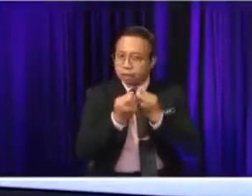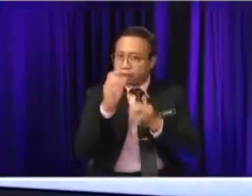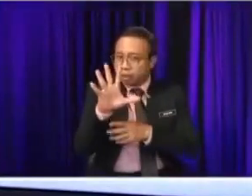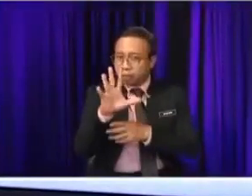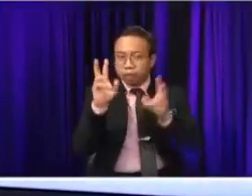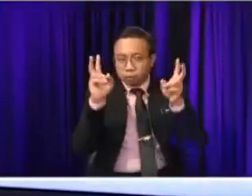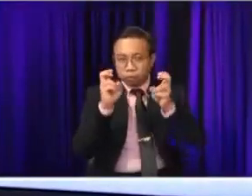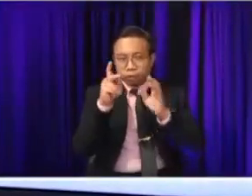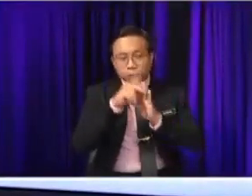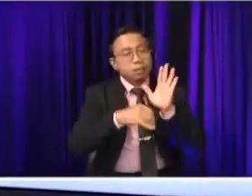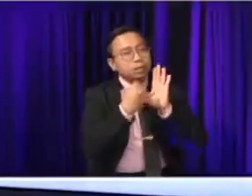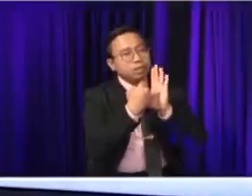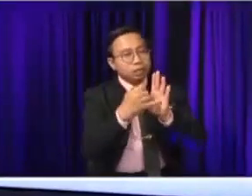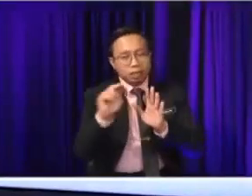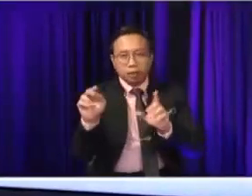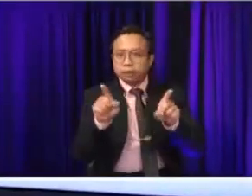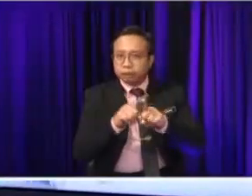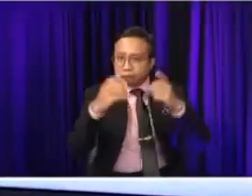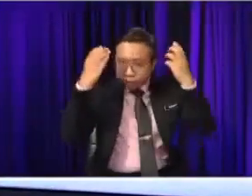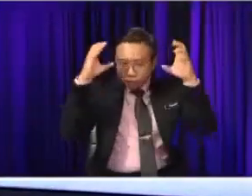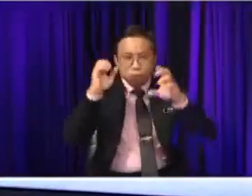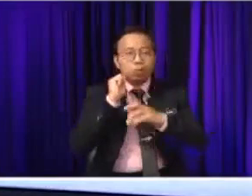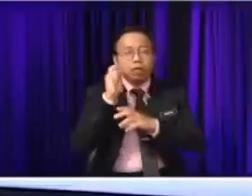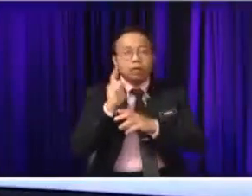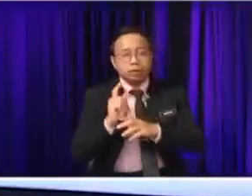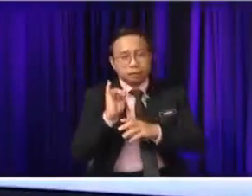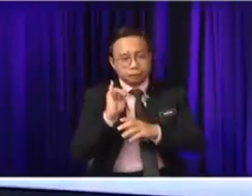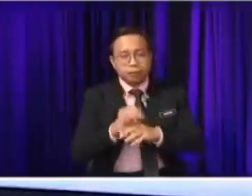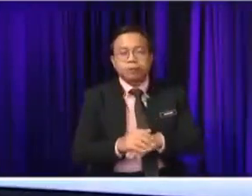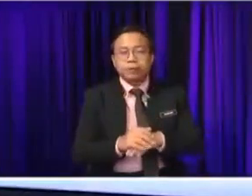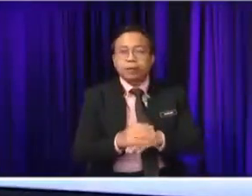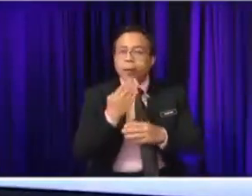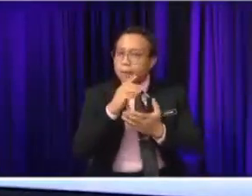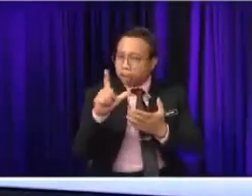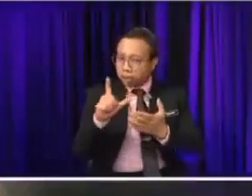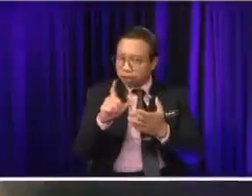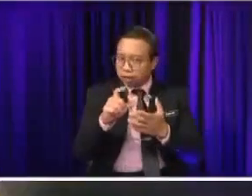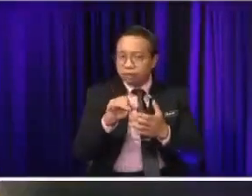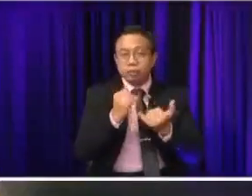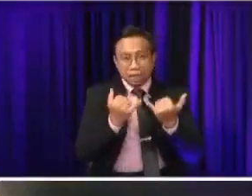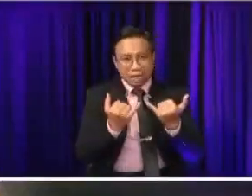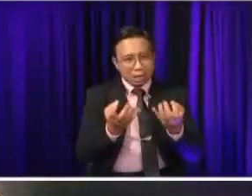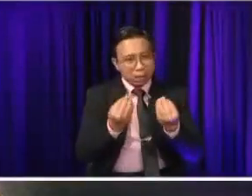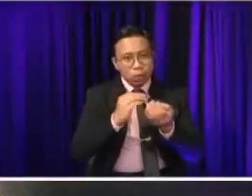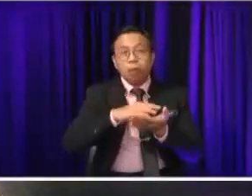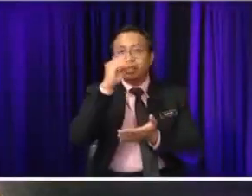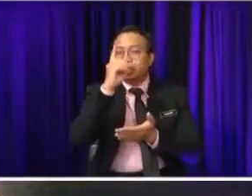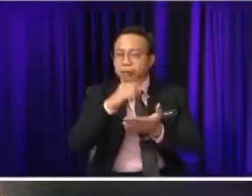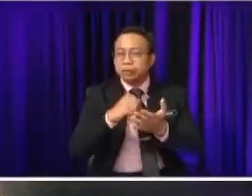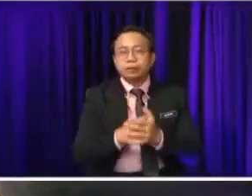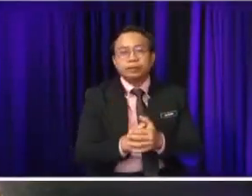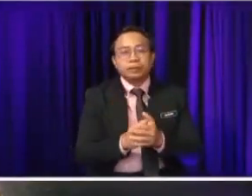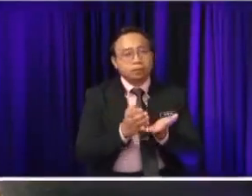kita pengiklanan bersama cekgu Azi manajegu Kris pun datang oke